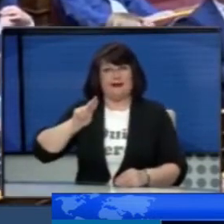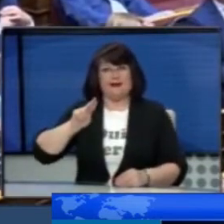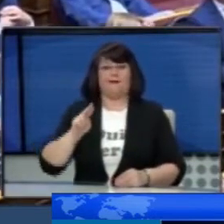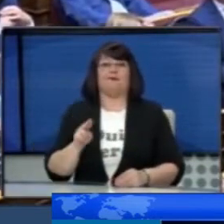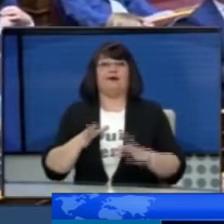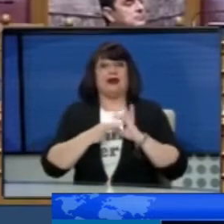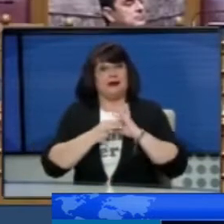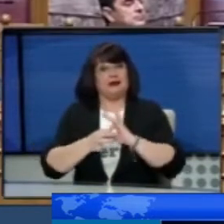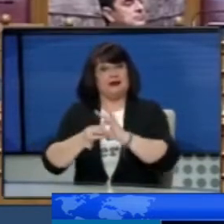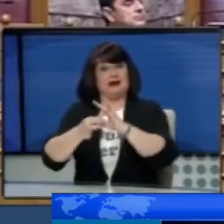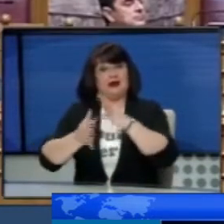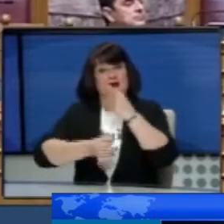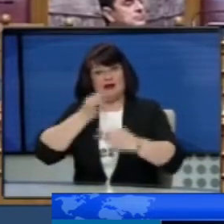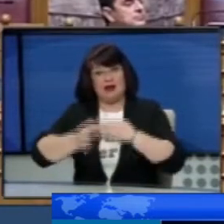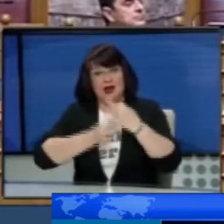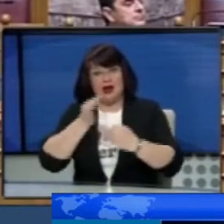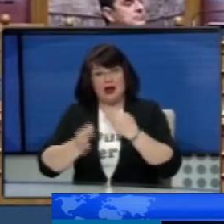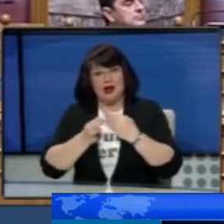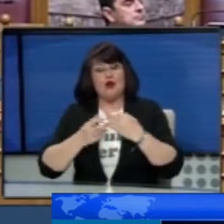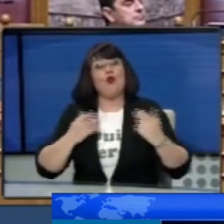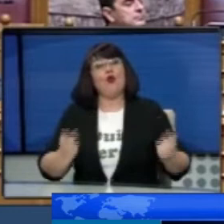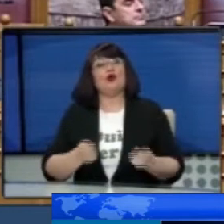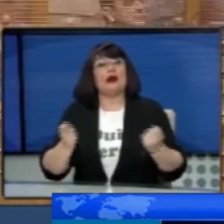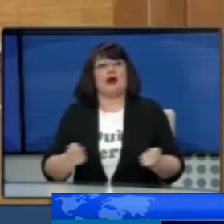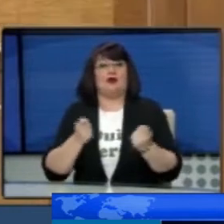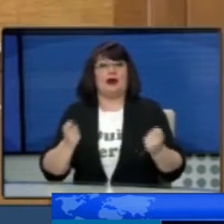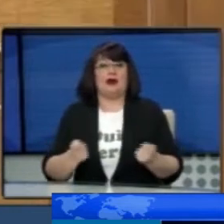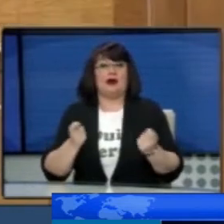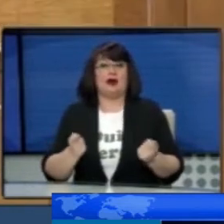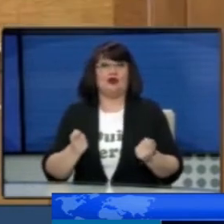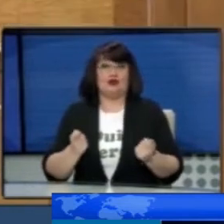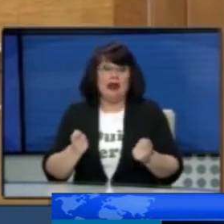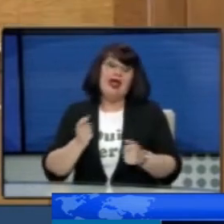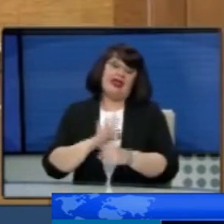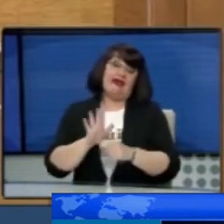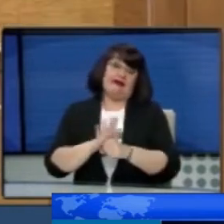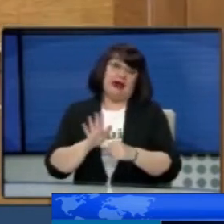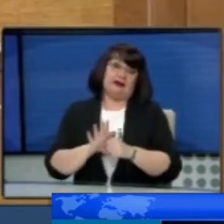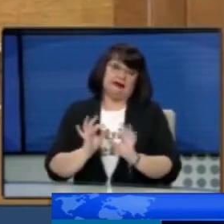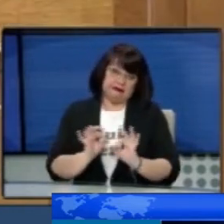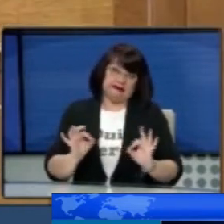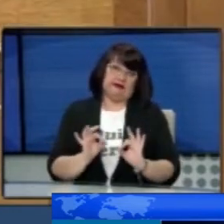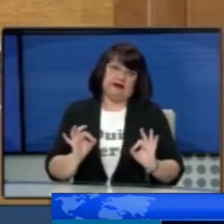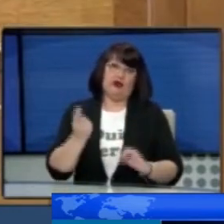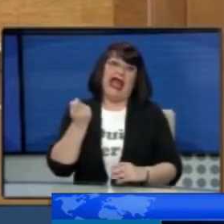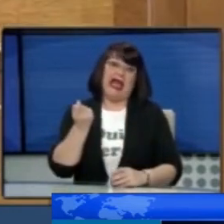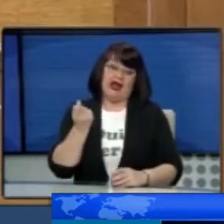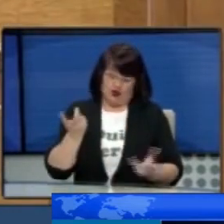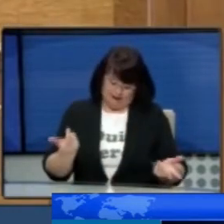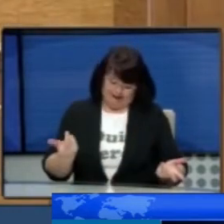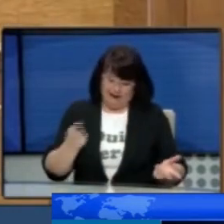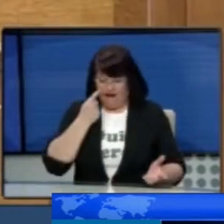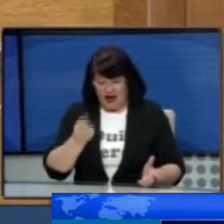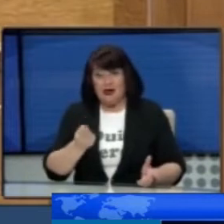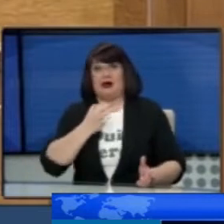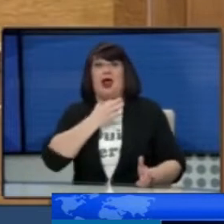πάψω να λέω πως ό,τι και να κάνουμε θα μοιάζει πάντα μικρό, θα μοιάζει λίγο,